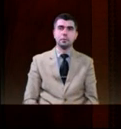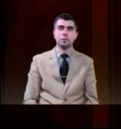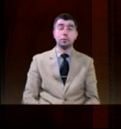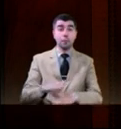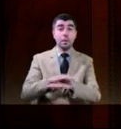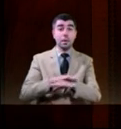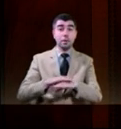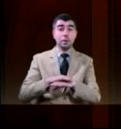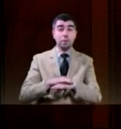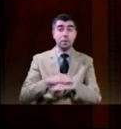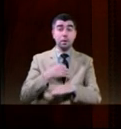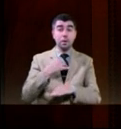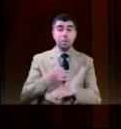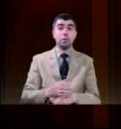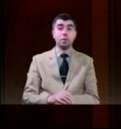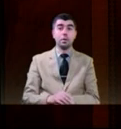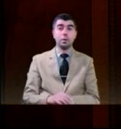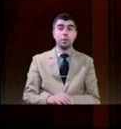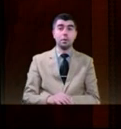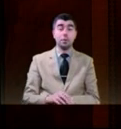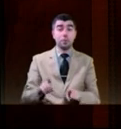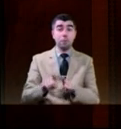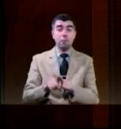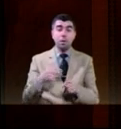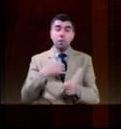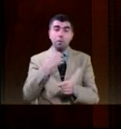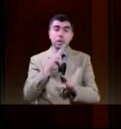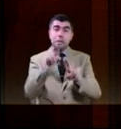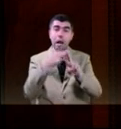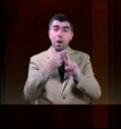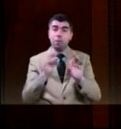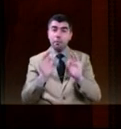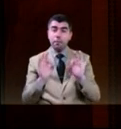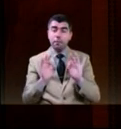سمحوا لي لا تكون شي حاجه شي نقطه اللي طرحات ما جاوبتش عليها.